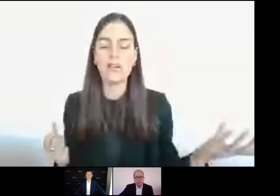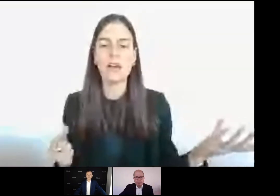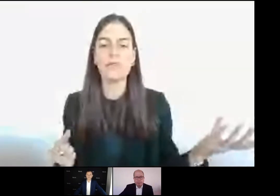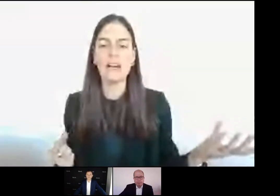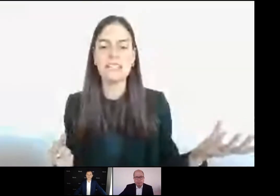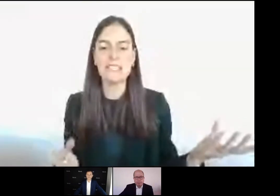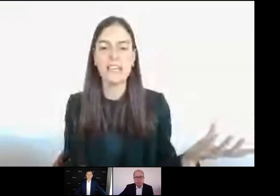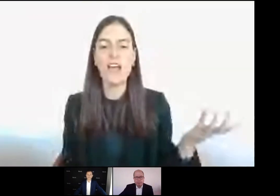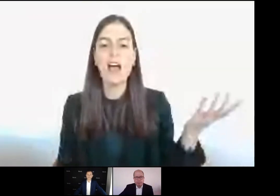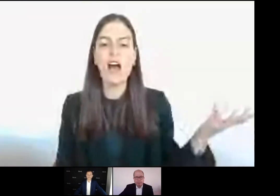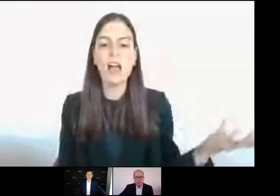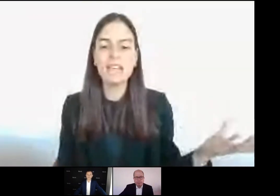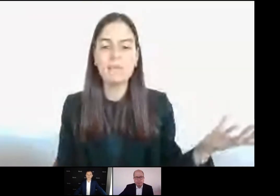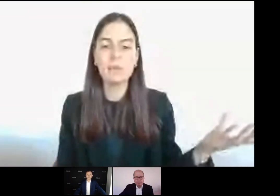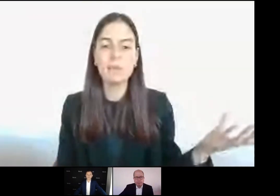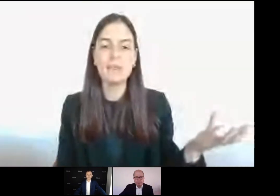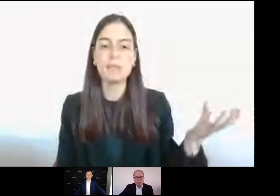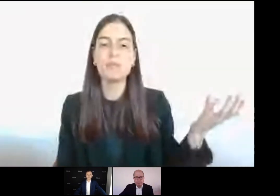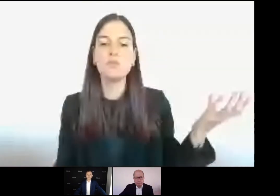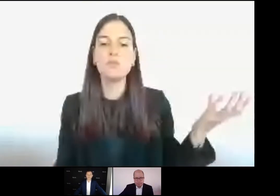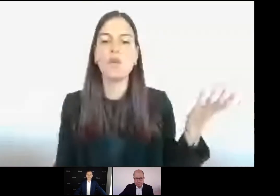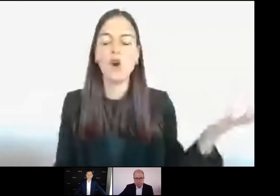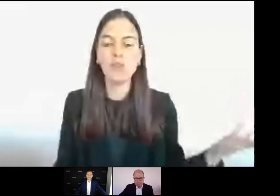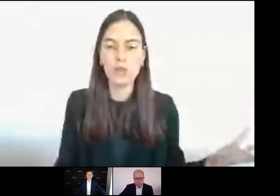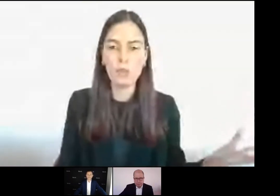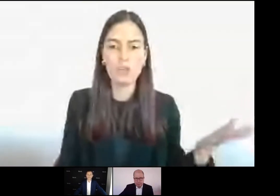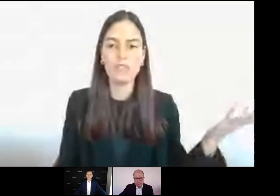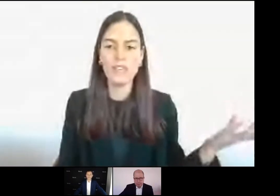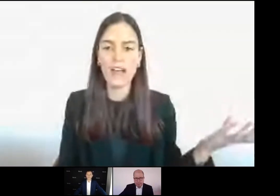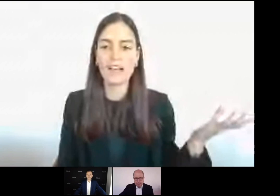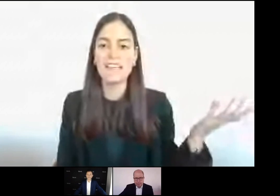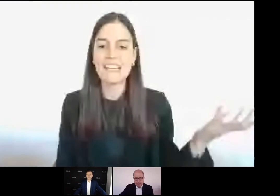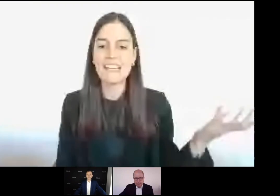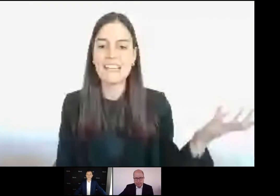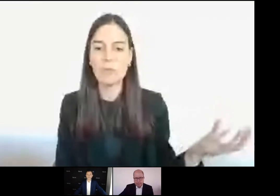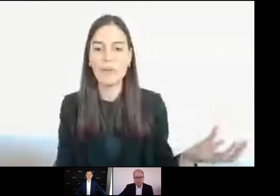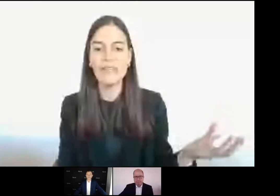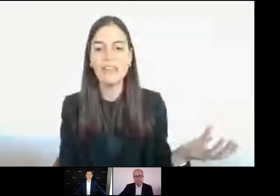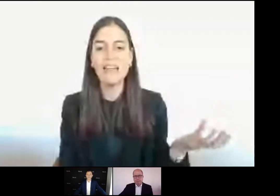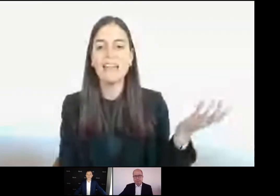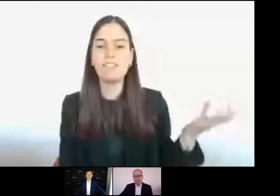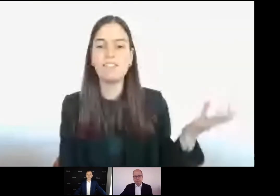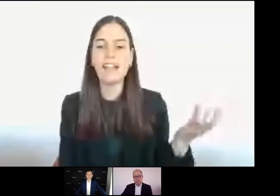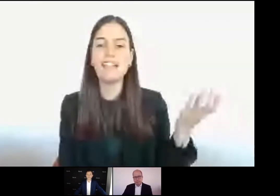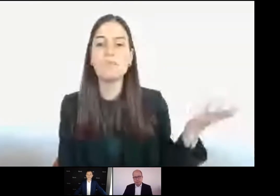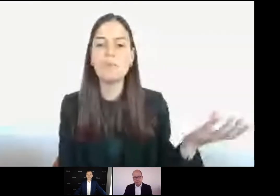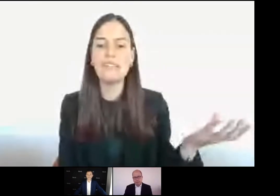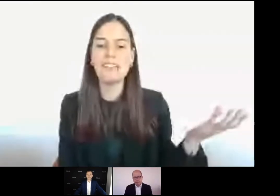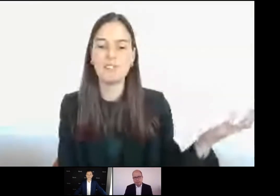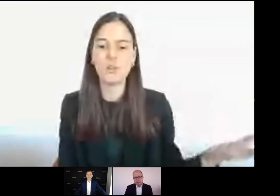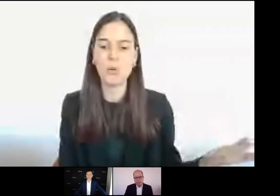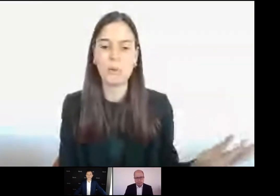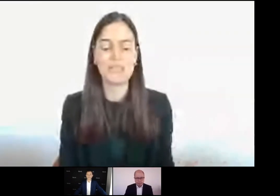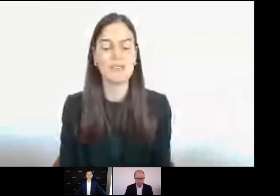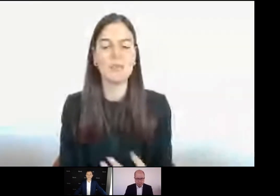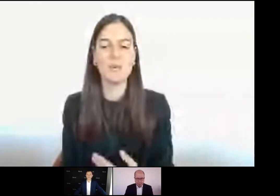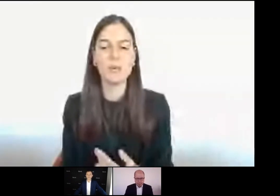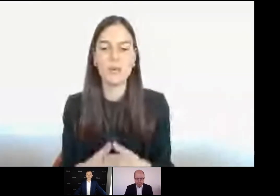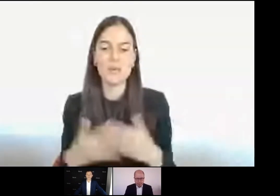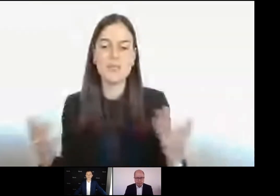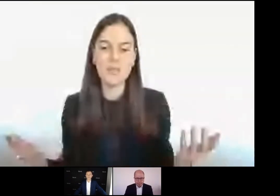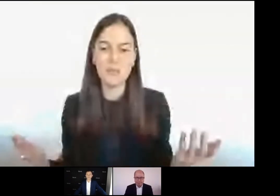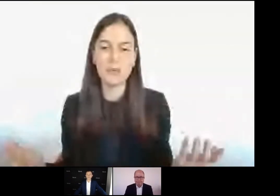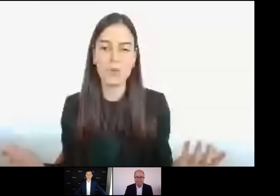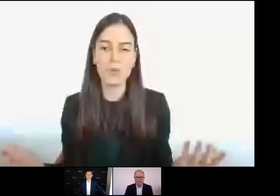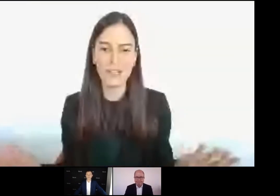je pourrais avoir accès à un immobilier plutôt de rendement via les SCPI et via l'immobilier d'entreprise.